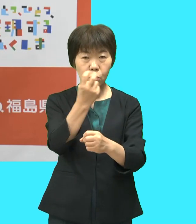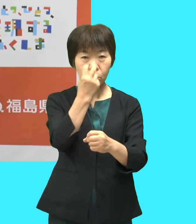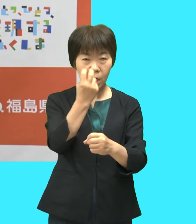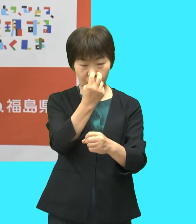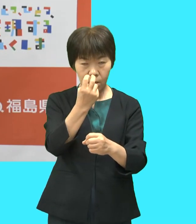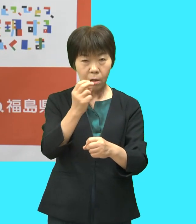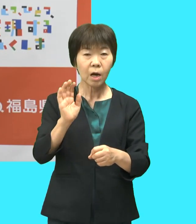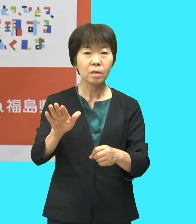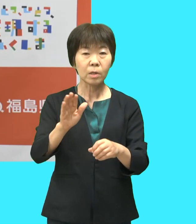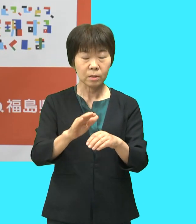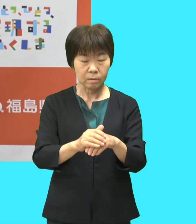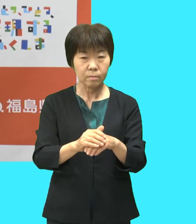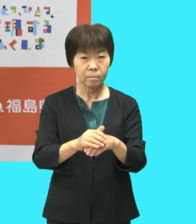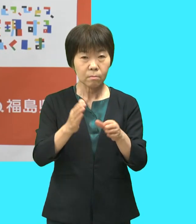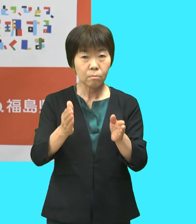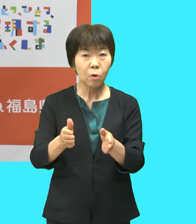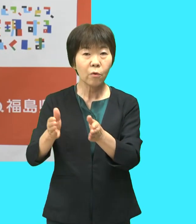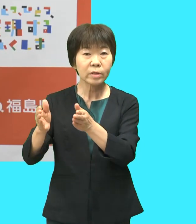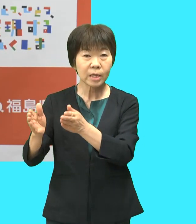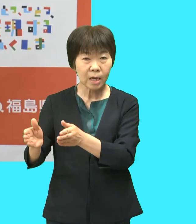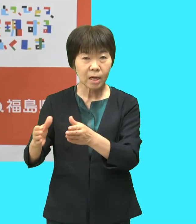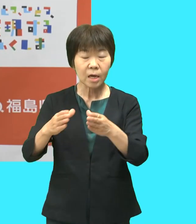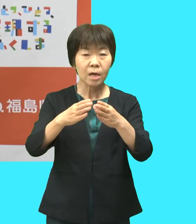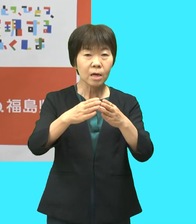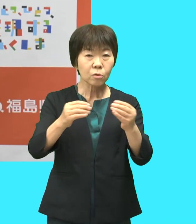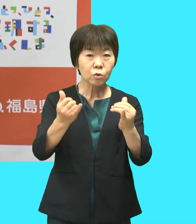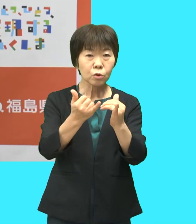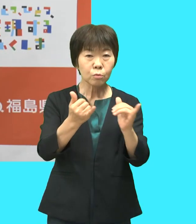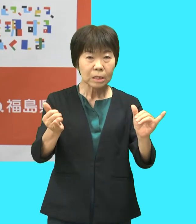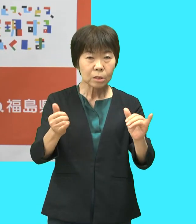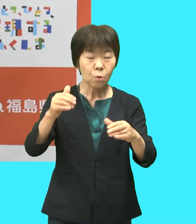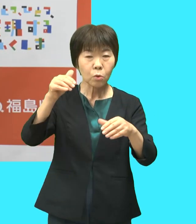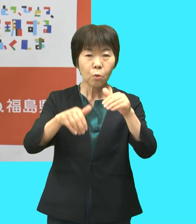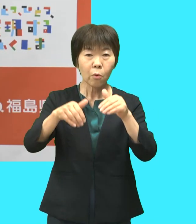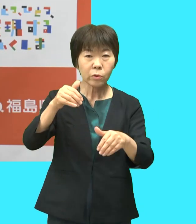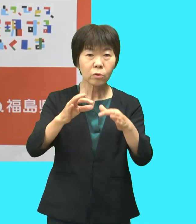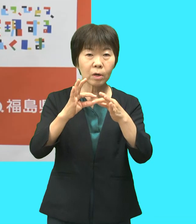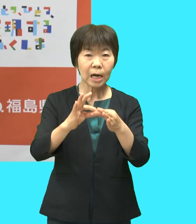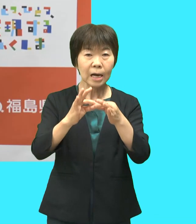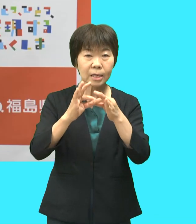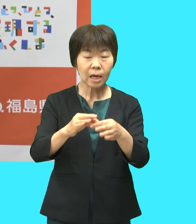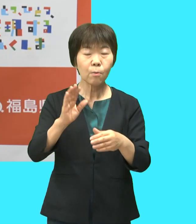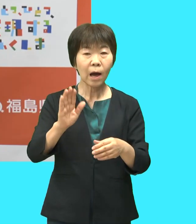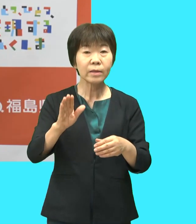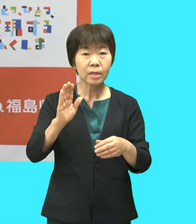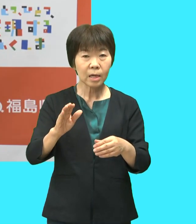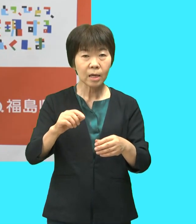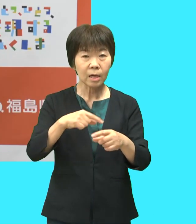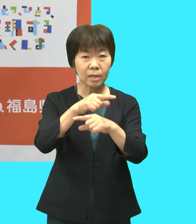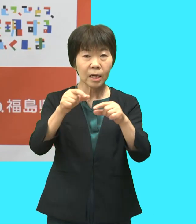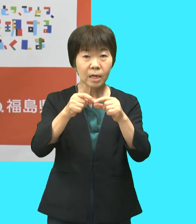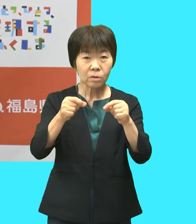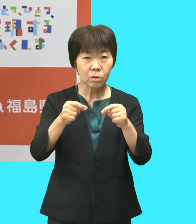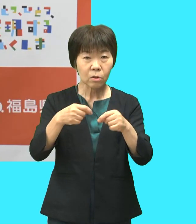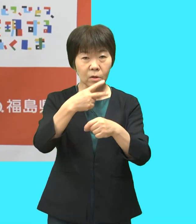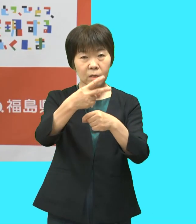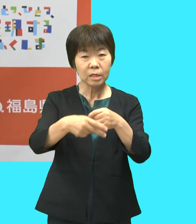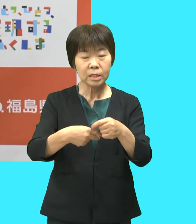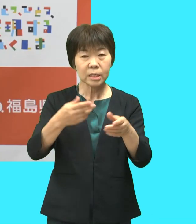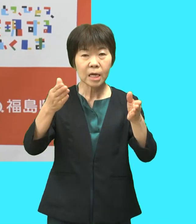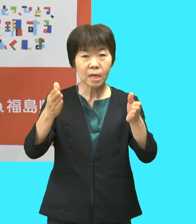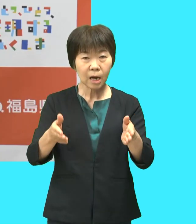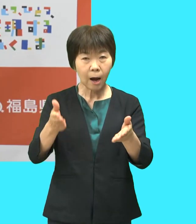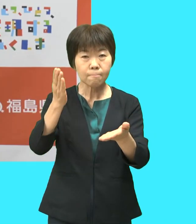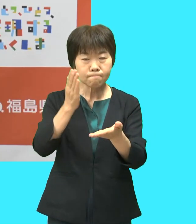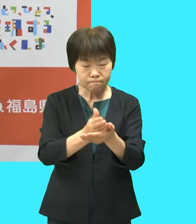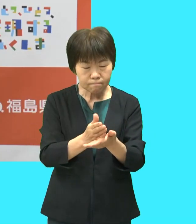えております。一方で国民に対する投票の関係もございまして、結果として2年ほどフリーズした期間も